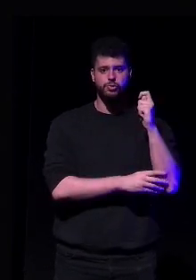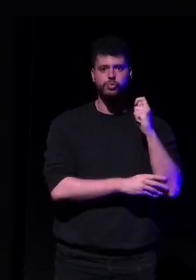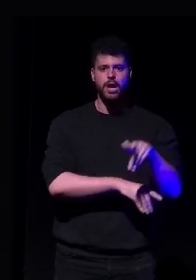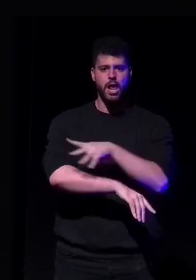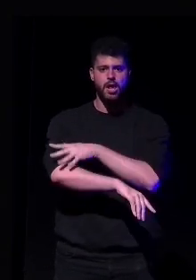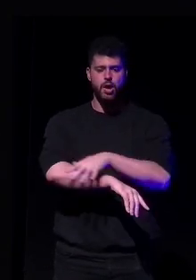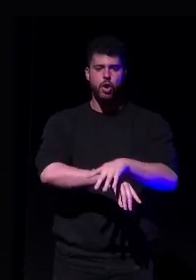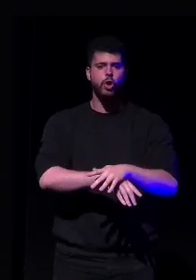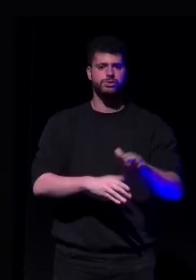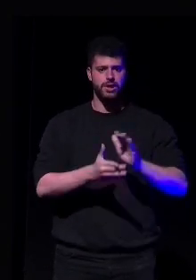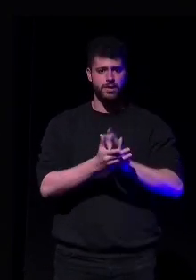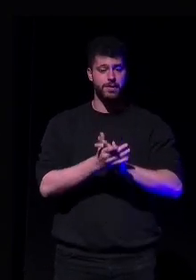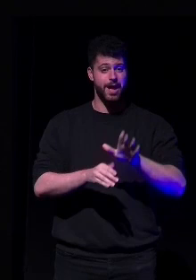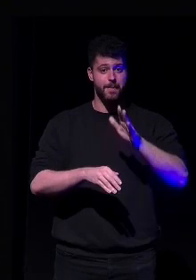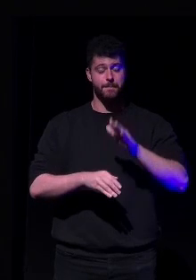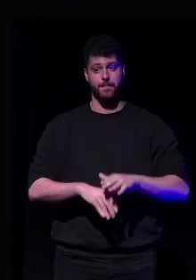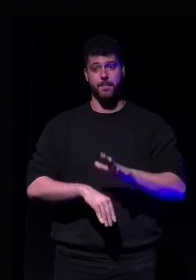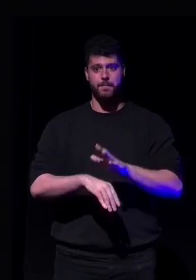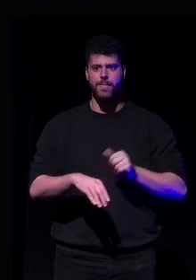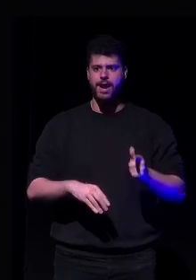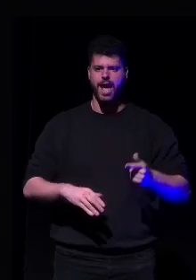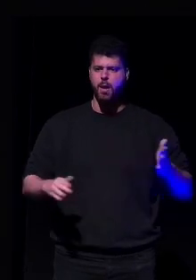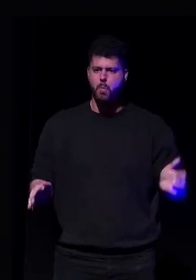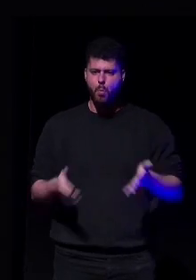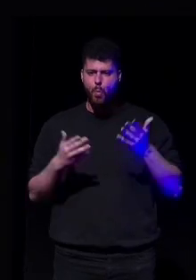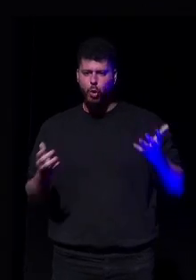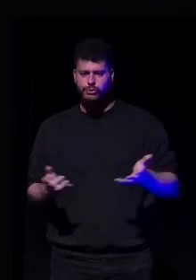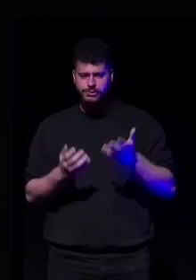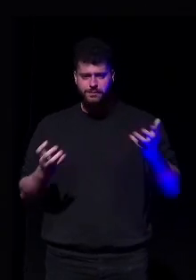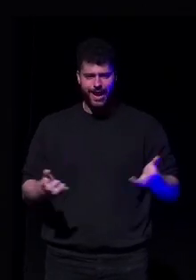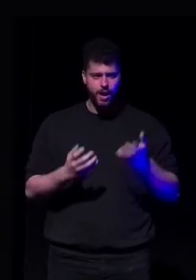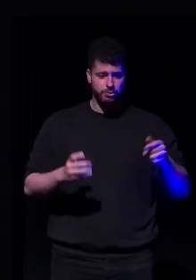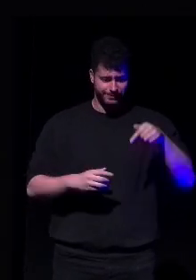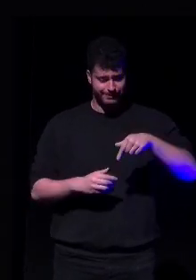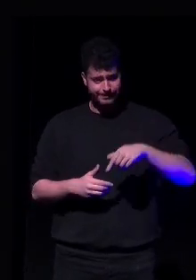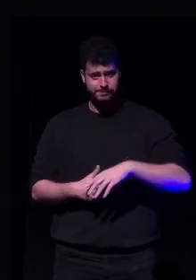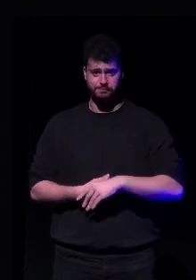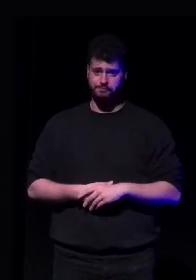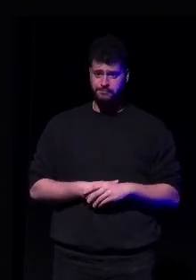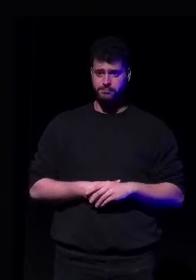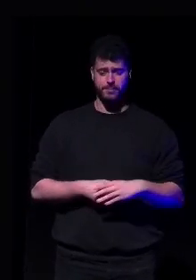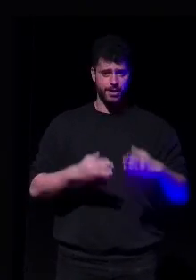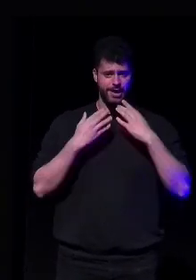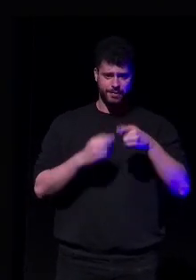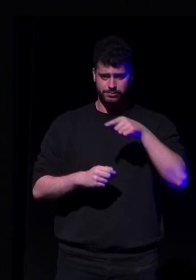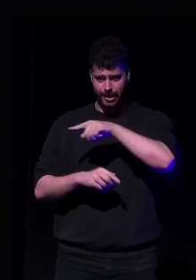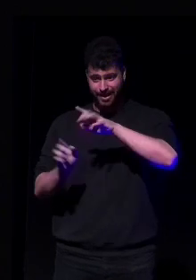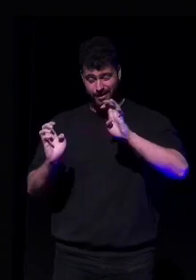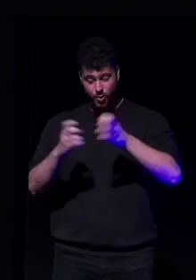per proposar-nos, per convidar-nos i per motivar-nos a presentar aquesta candidatura. Gràcies a tots